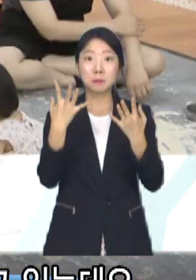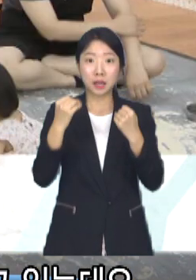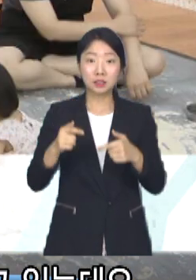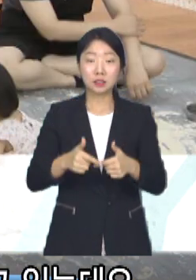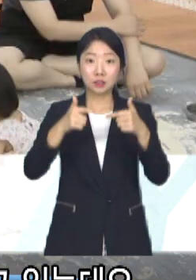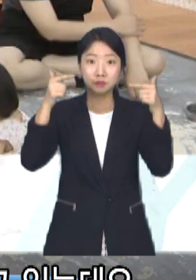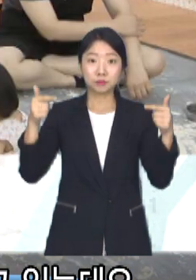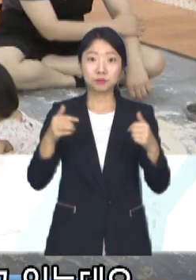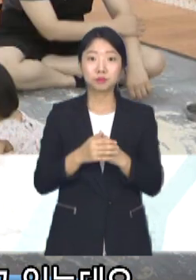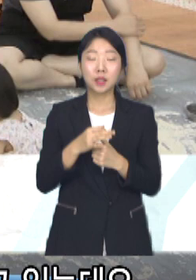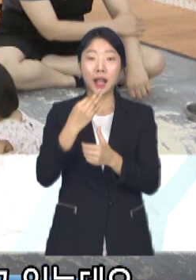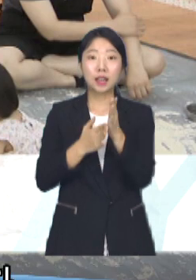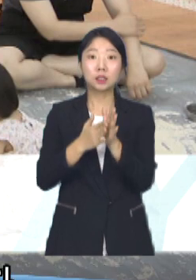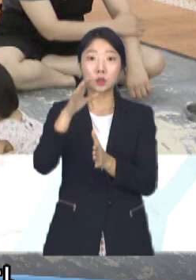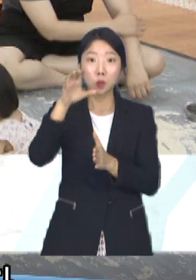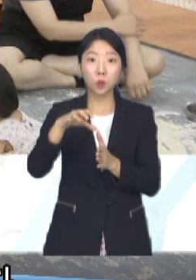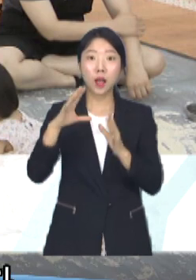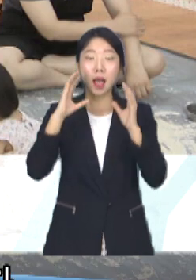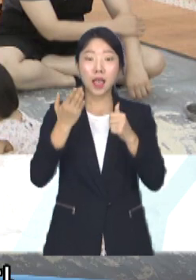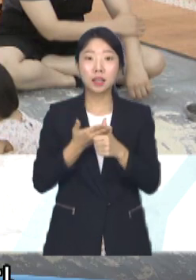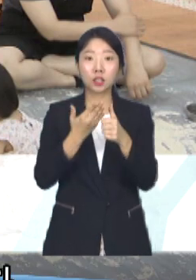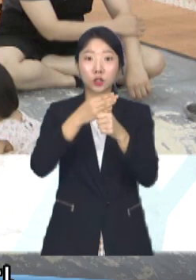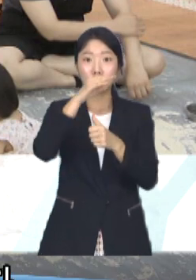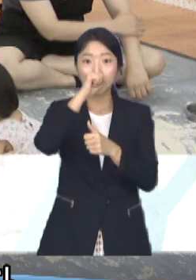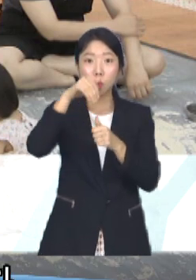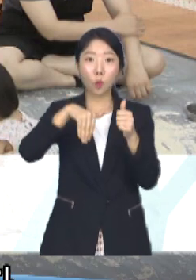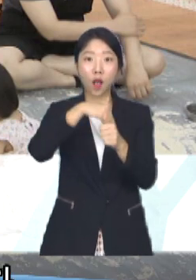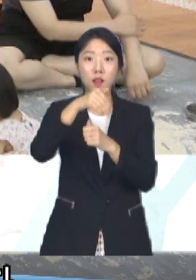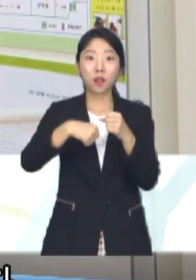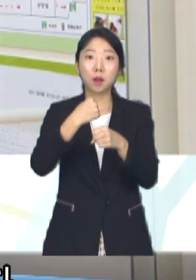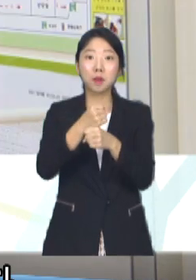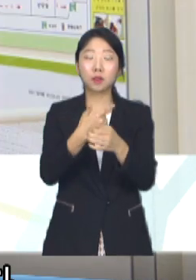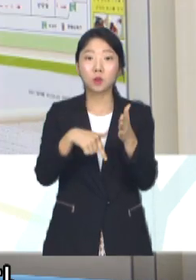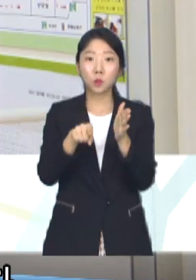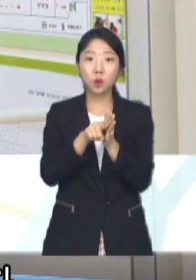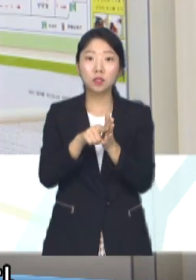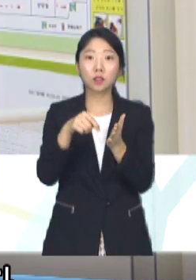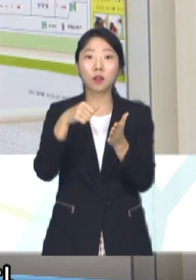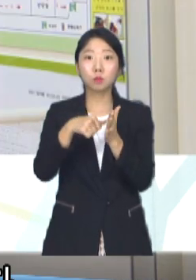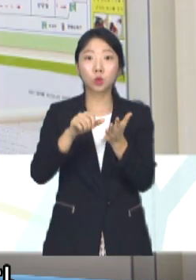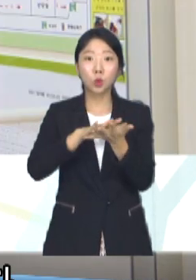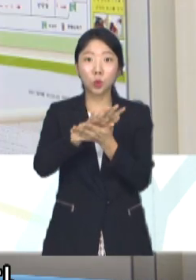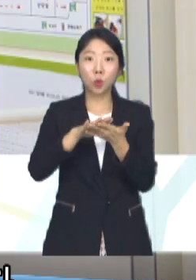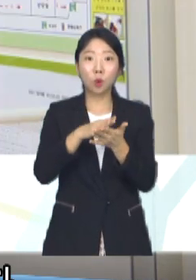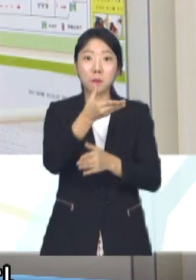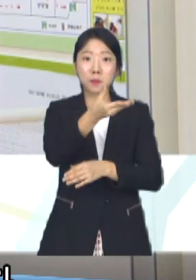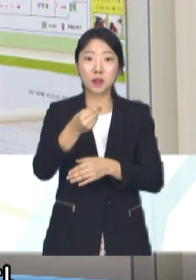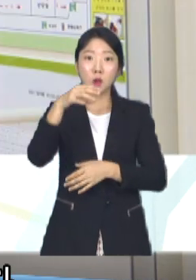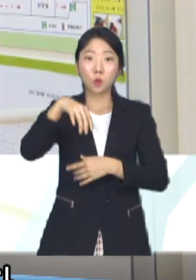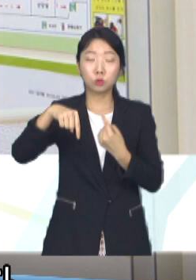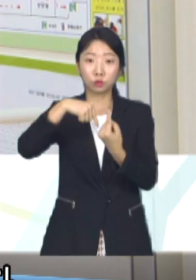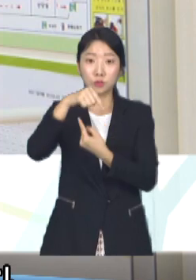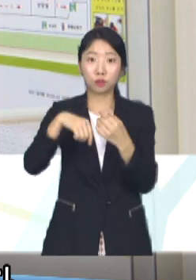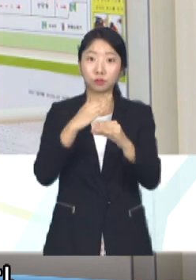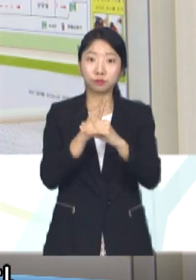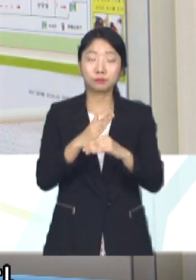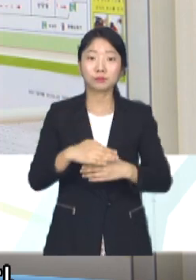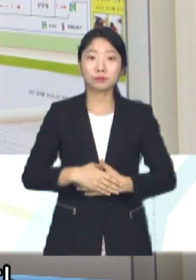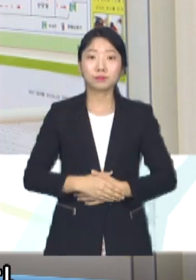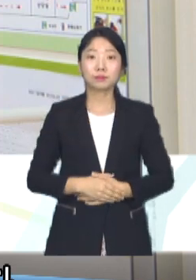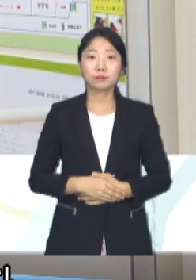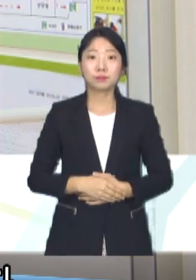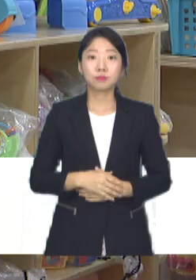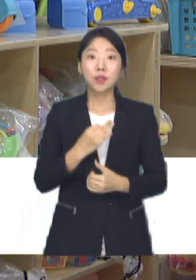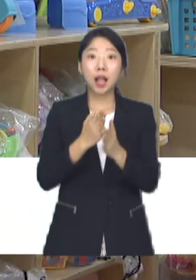대여하는 사례들이 많아지고 있는데요. 우리 시에서도 아이 키우기 좋은 환경 조성을 위해 장난감 대여 시설을 운영하고